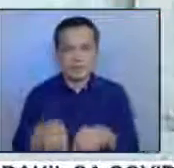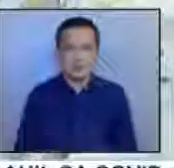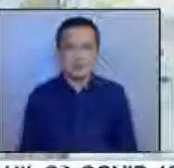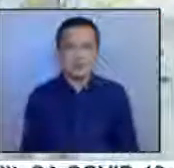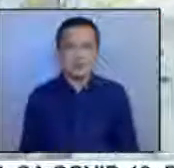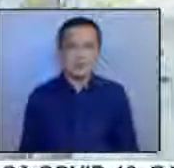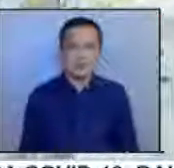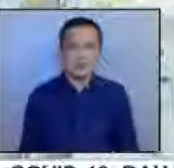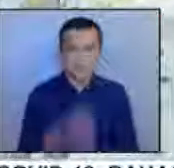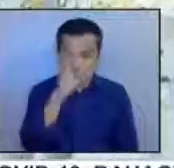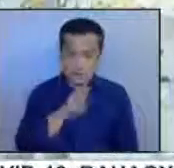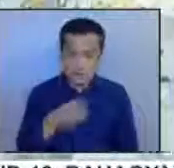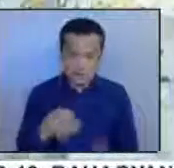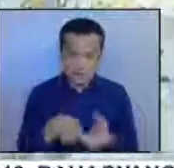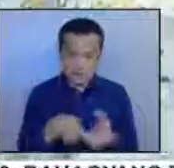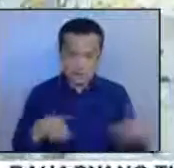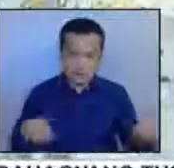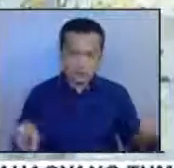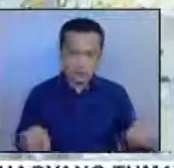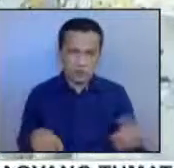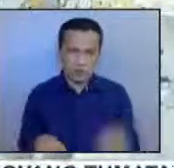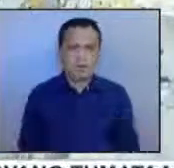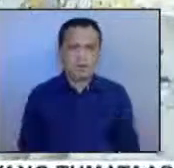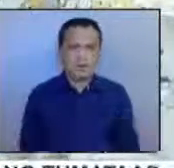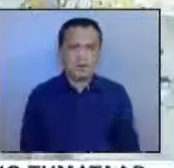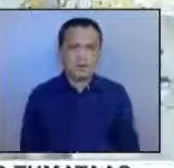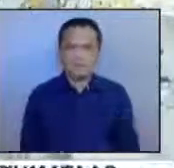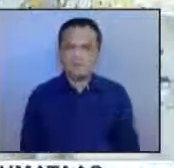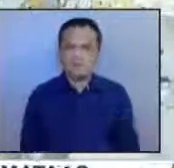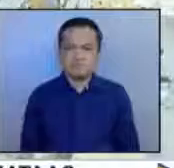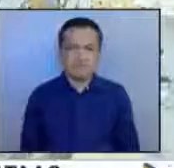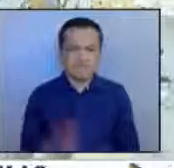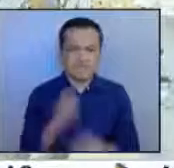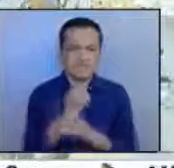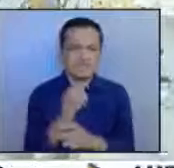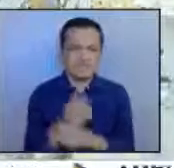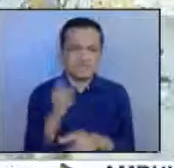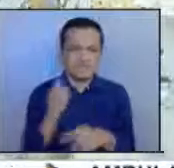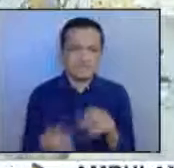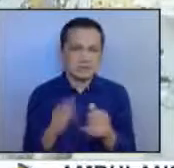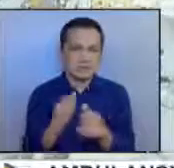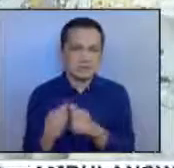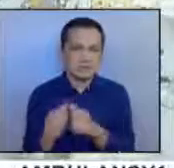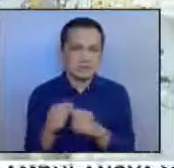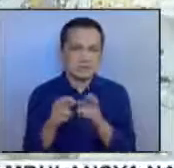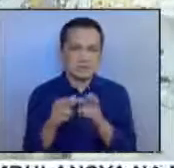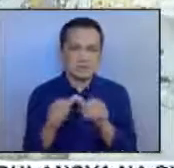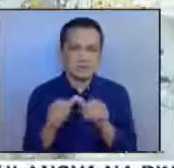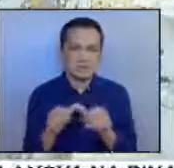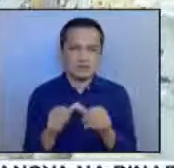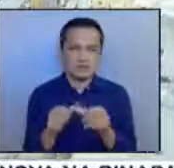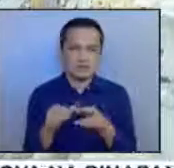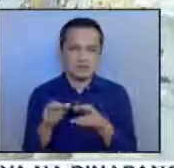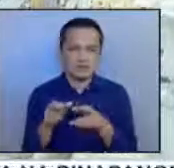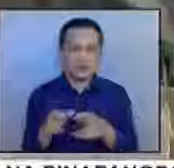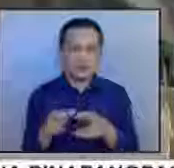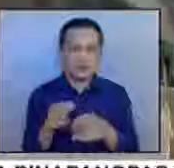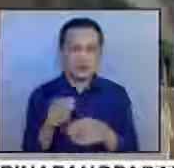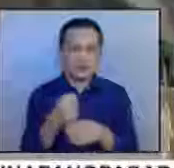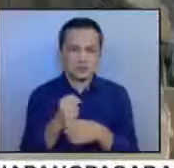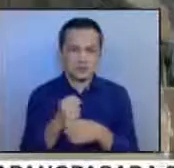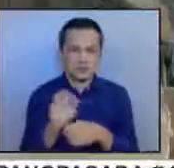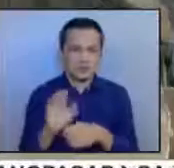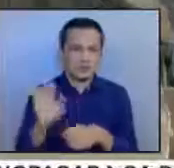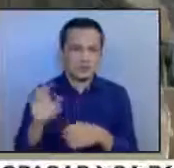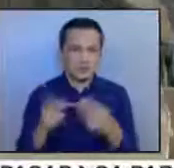tubo, hindi dumadaan ang ilang mga sasakyan dahil ongoing pa rin ang road construction sa lugar.